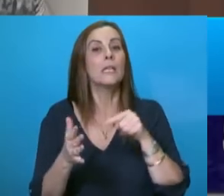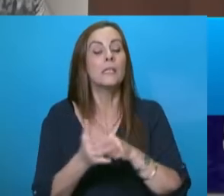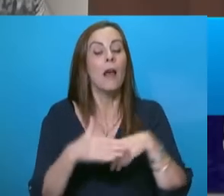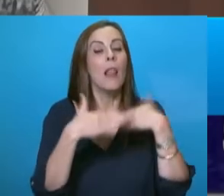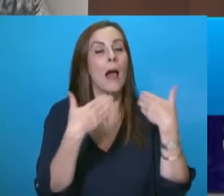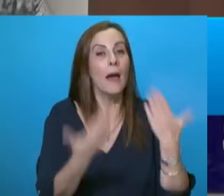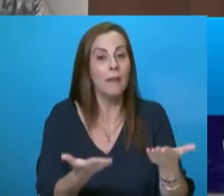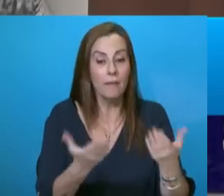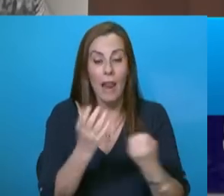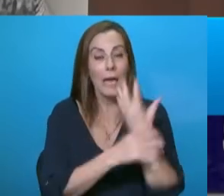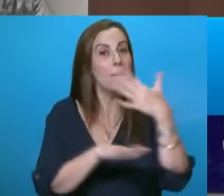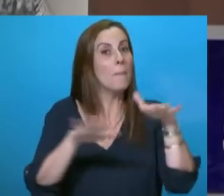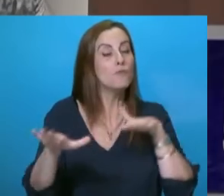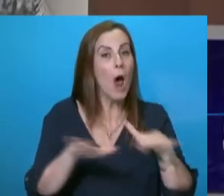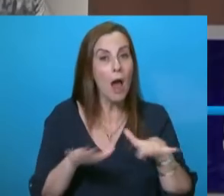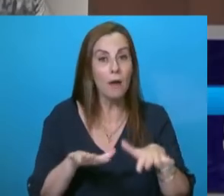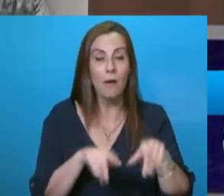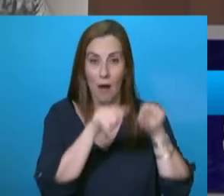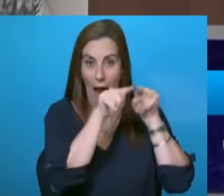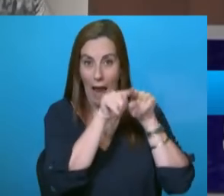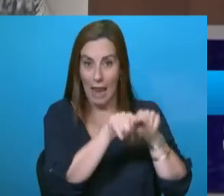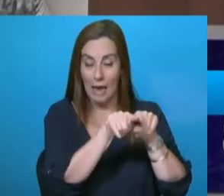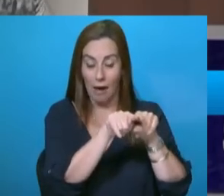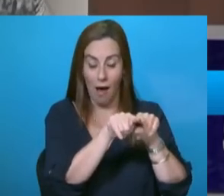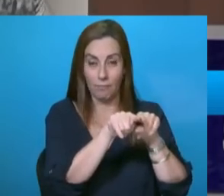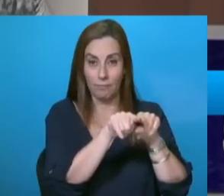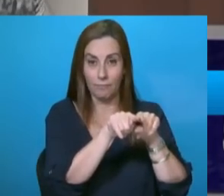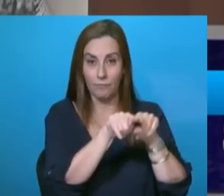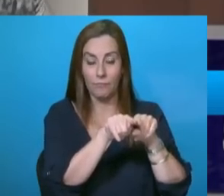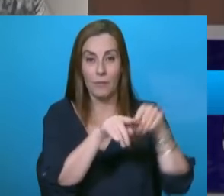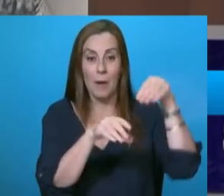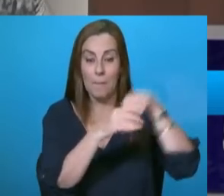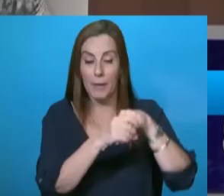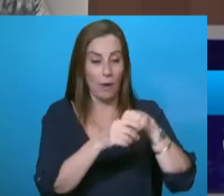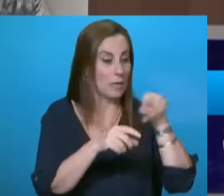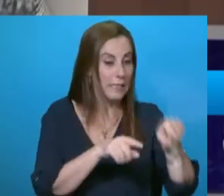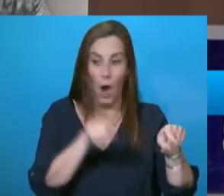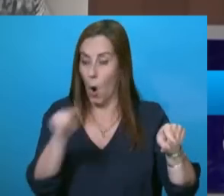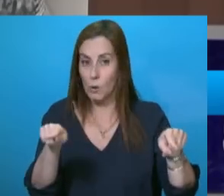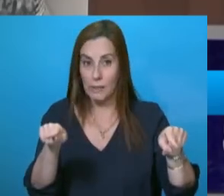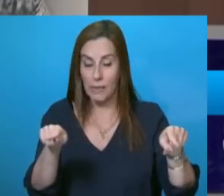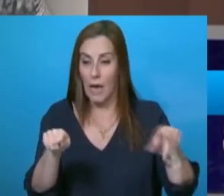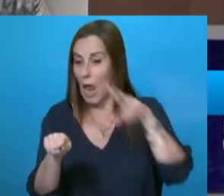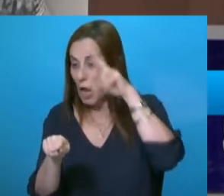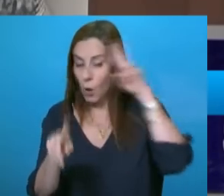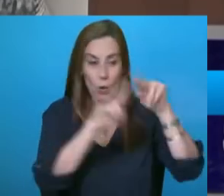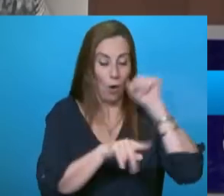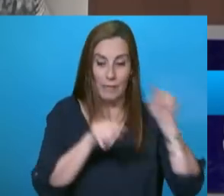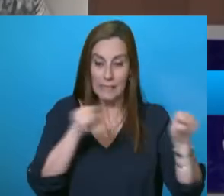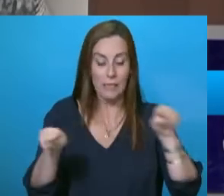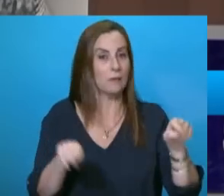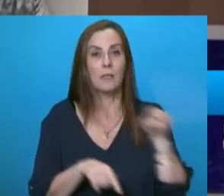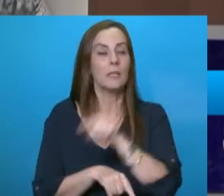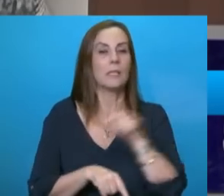מלאכת הרכבת הממשלה על חבר כנסת אחד מבין שני המועמדים היא כשלעצמה